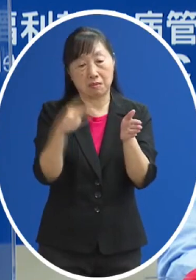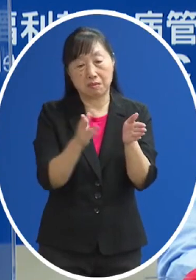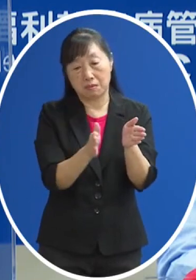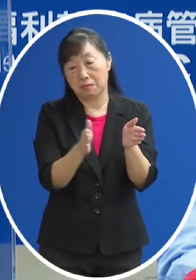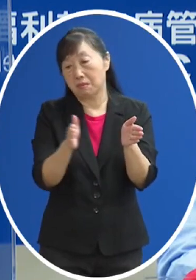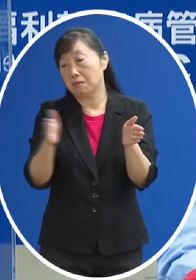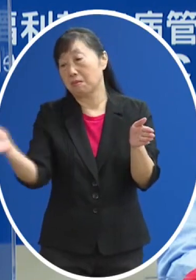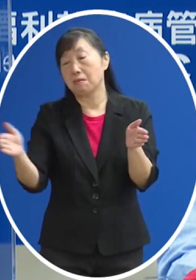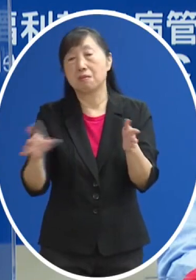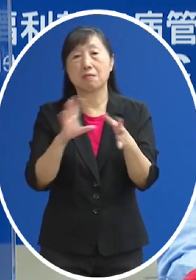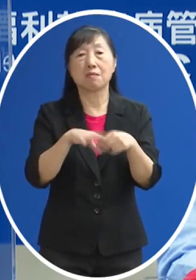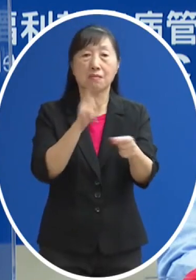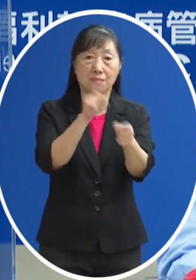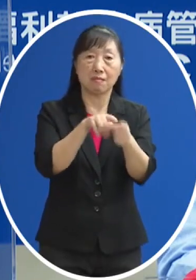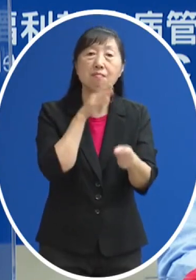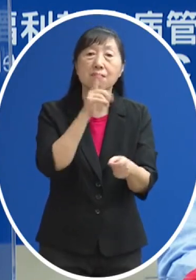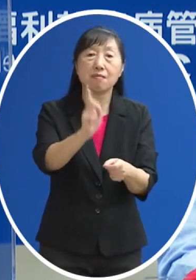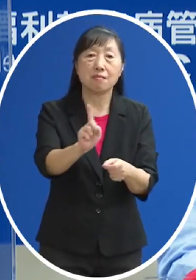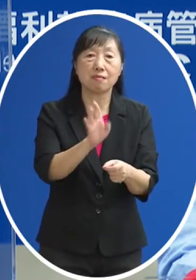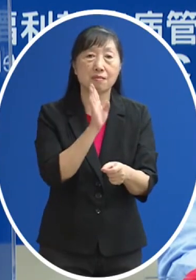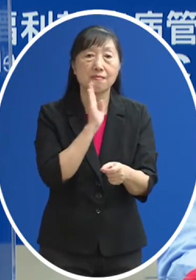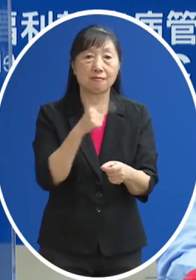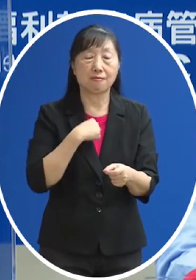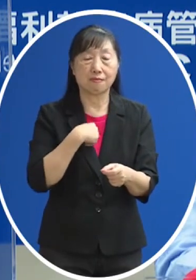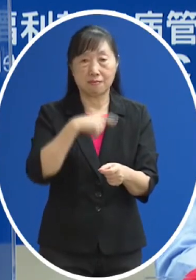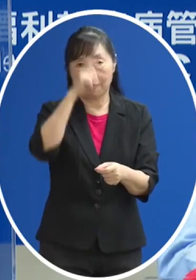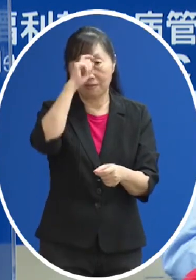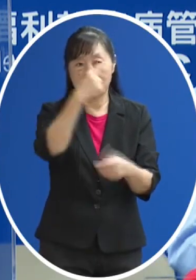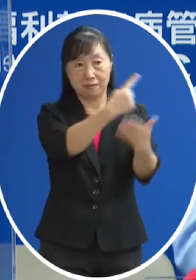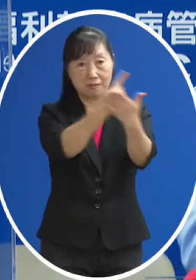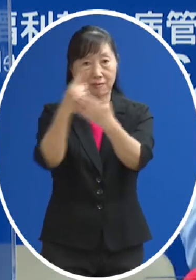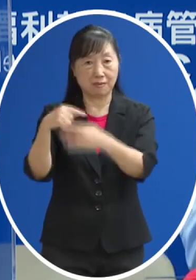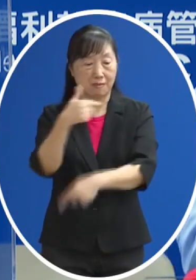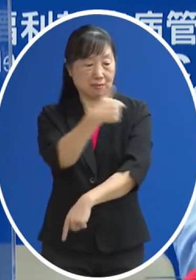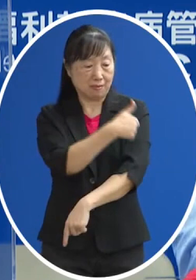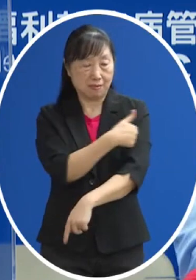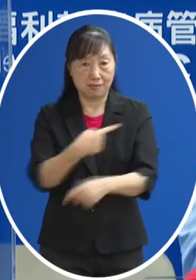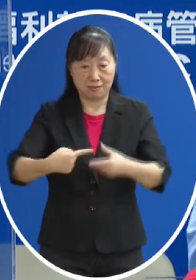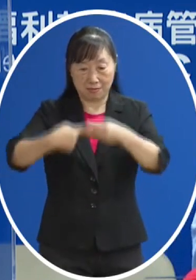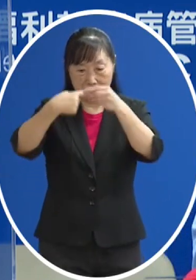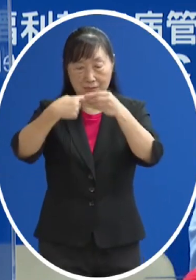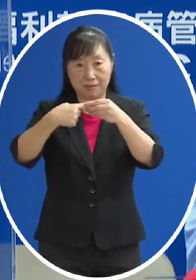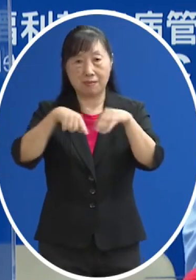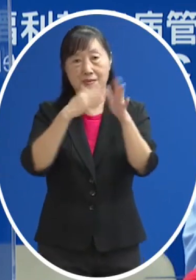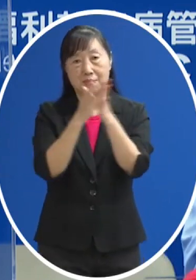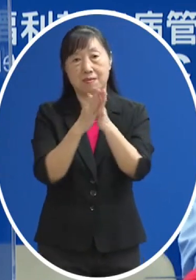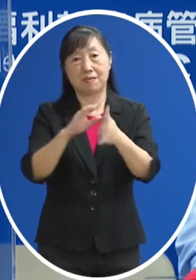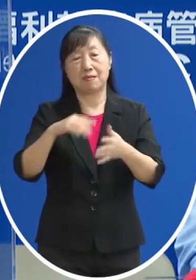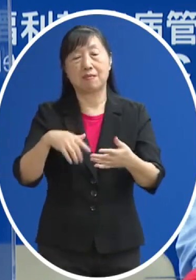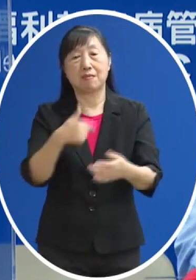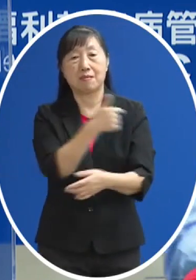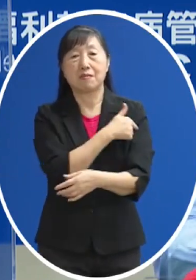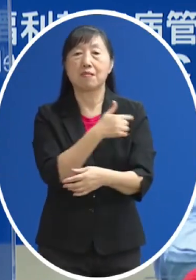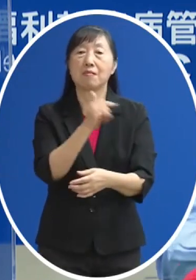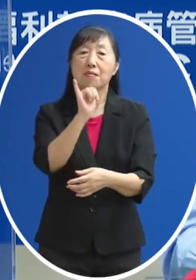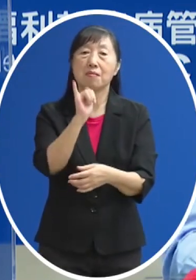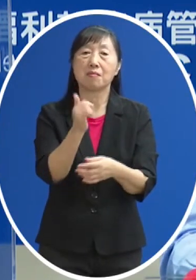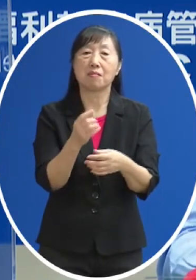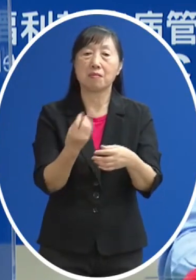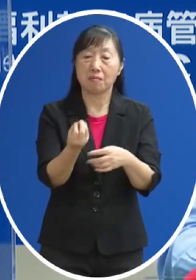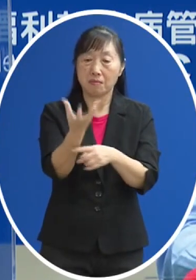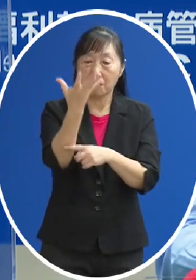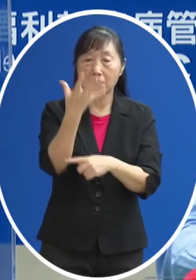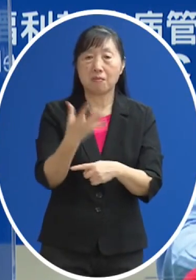长，因为我们的目标是要广泛的把第一剂的人口的涵盖率能够涵盖得更多更